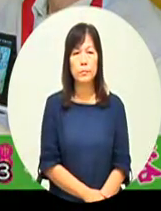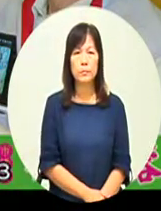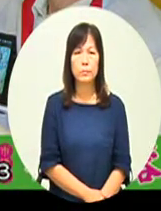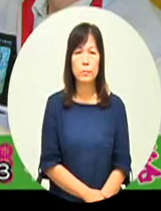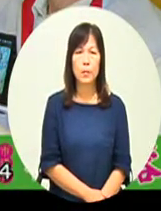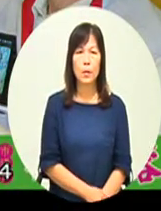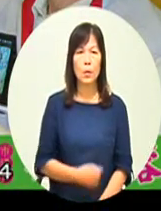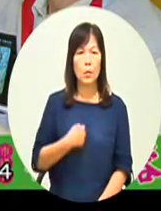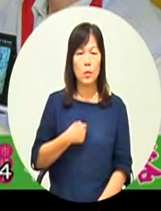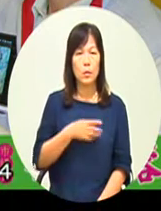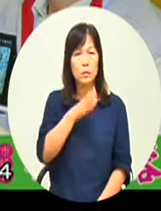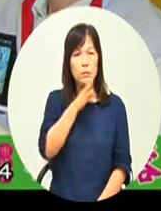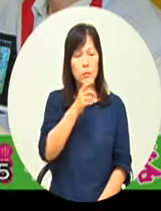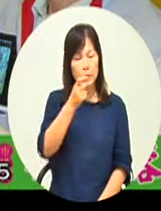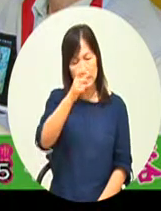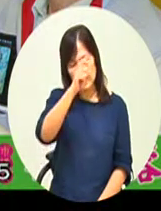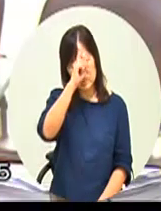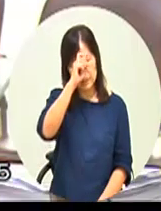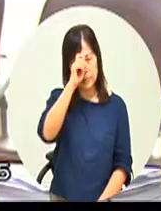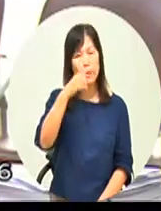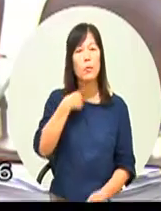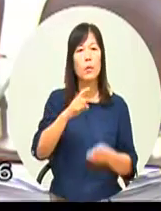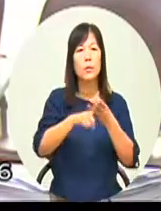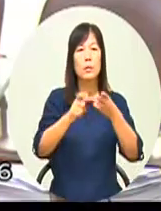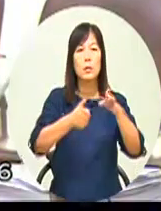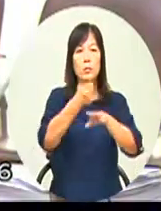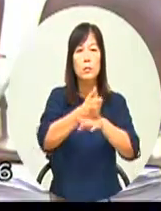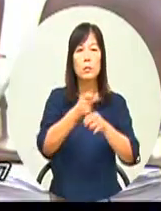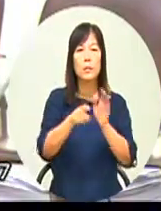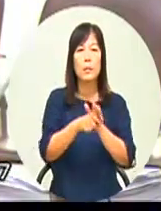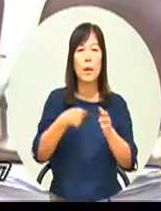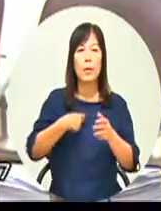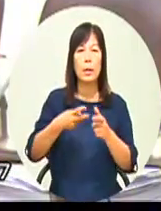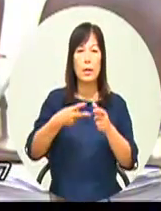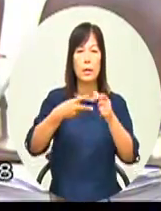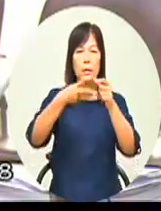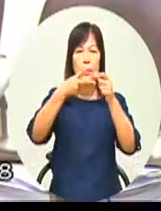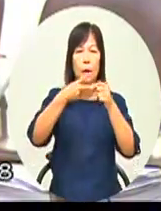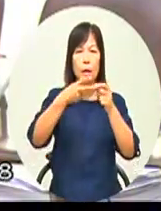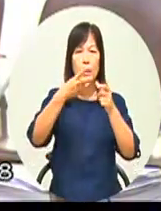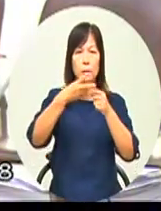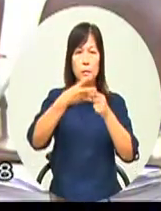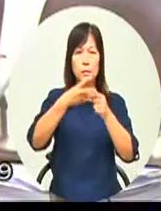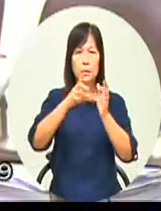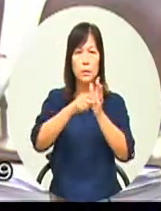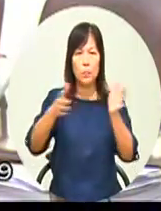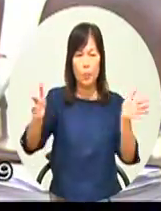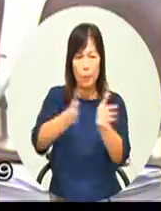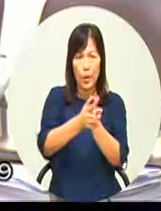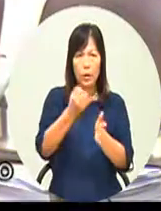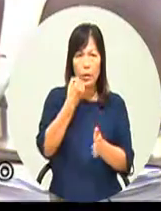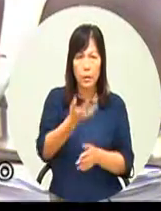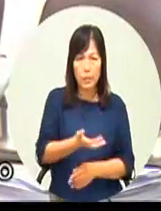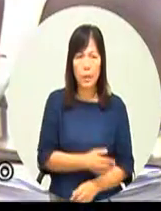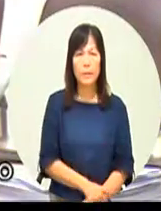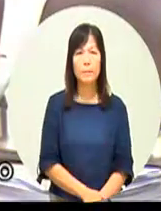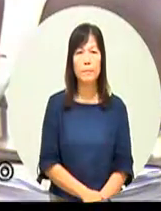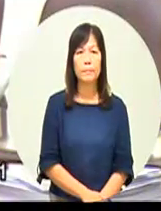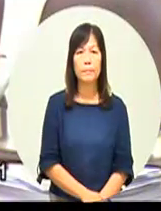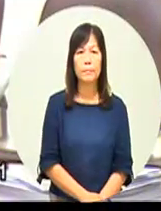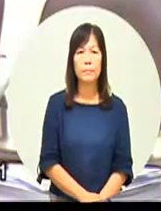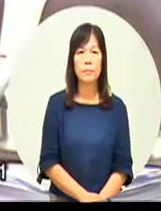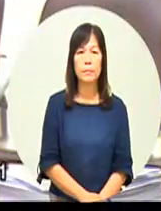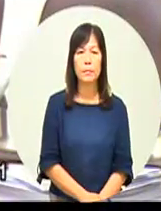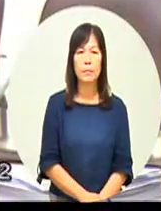我是不是可以建议我的那个主席，你把我二次、三次的时间都给他加总下去？ 好，